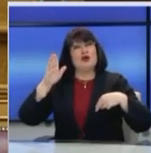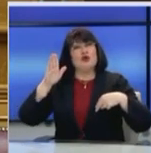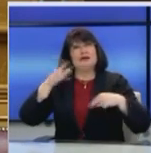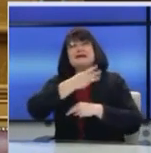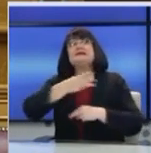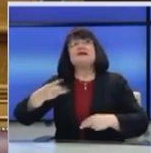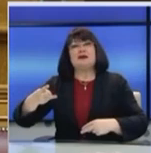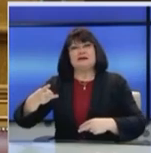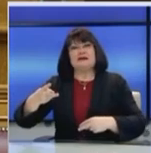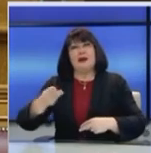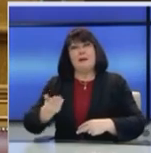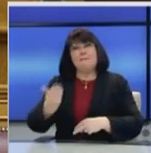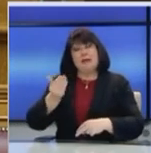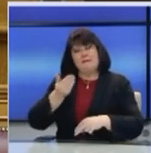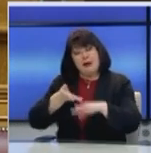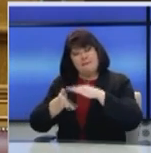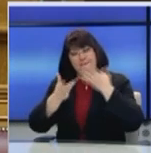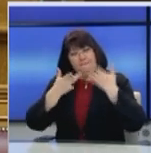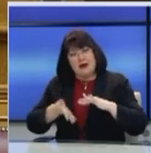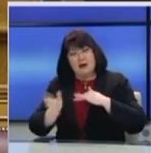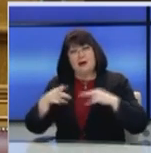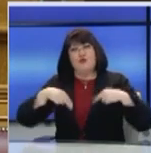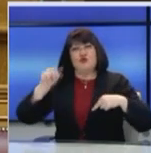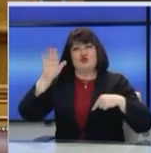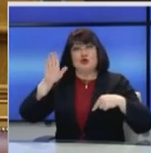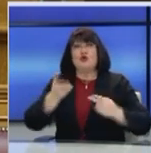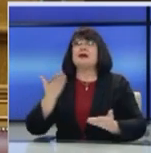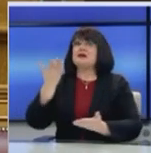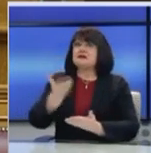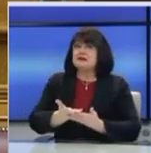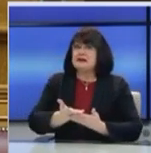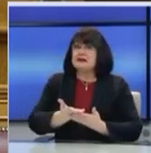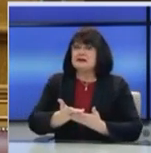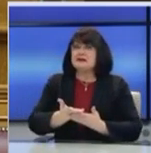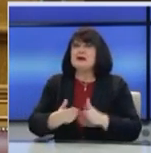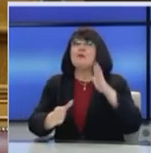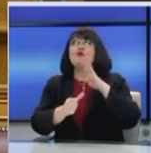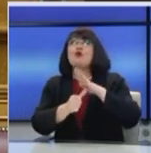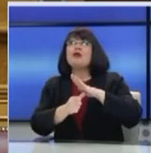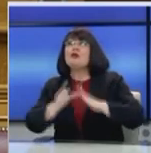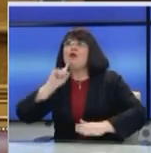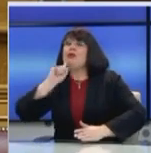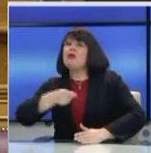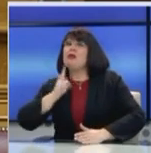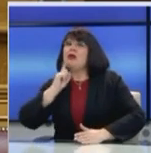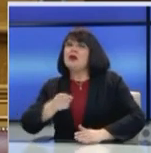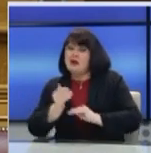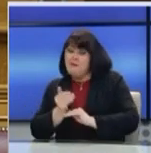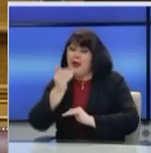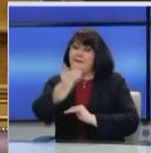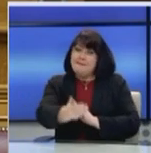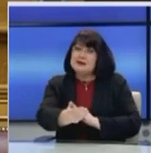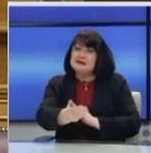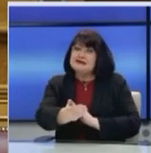πριν αποχωρήσει από το Υπουργείο Εξωτερικών εισηγήθηκε μέσω προεδρικού διατάγματος την